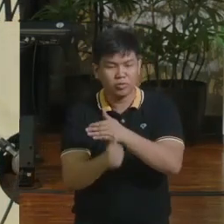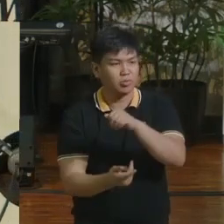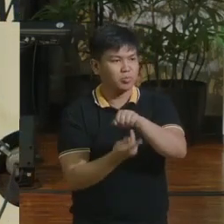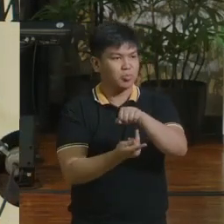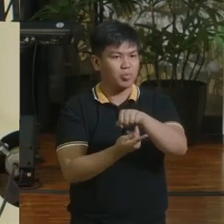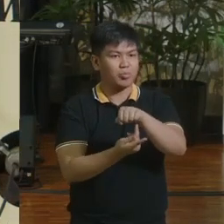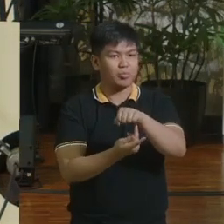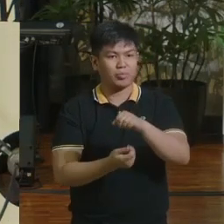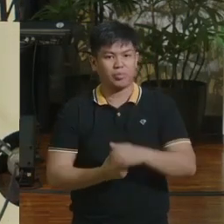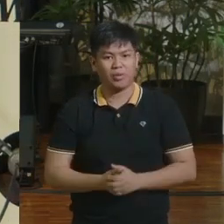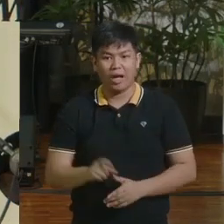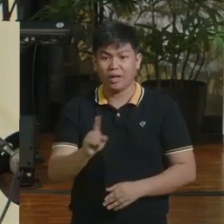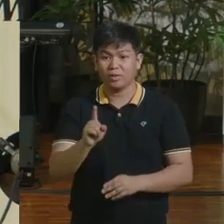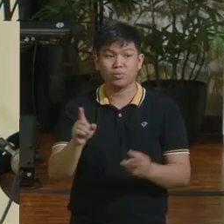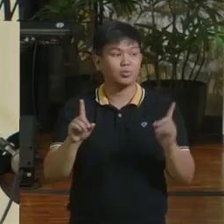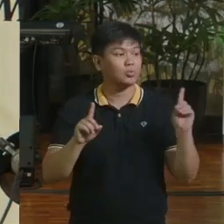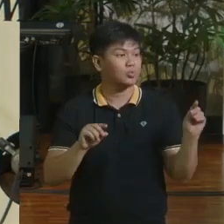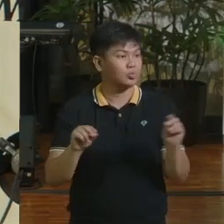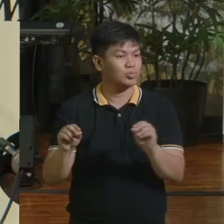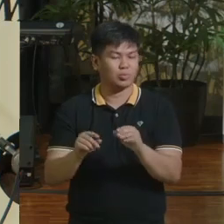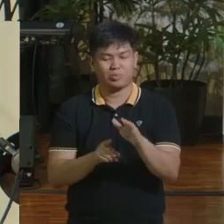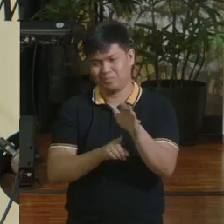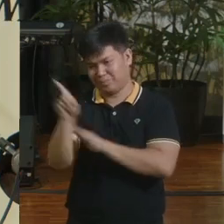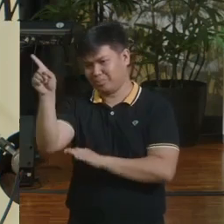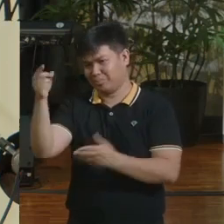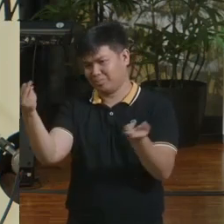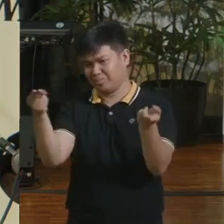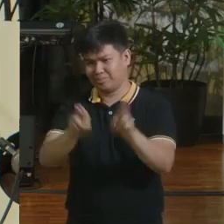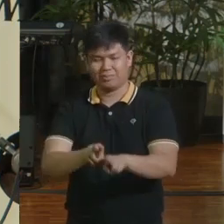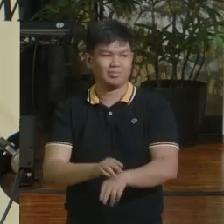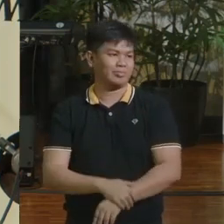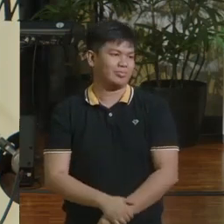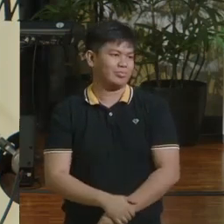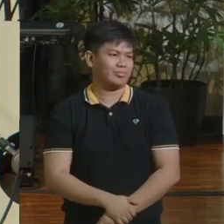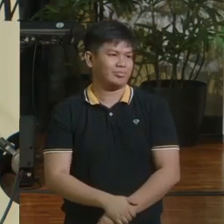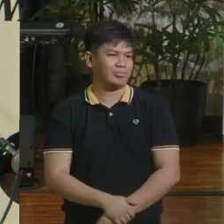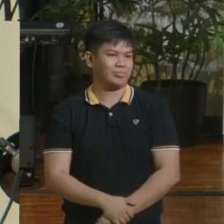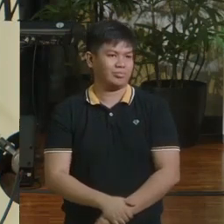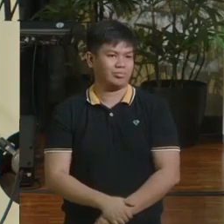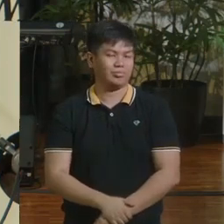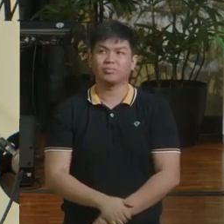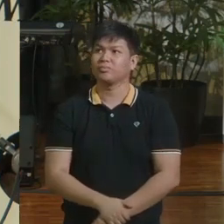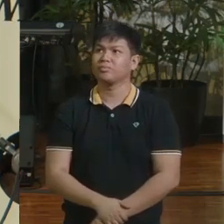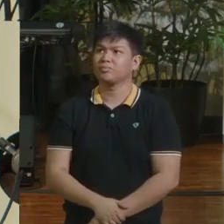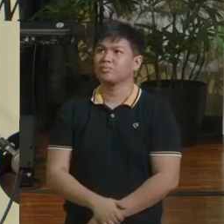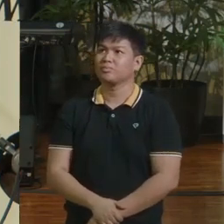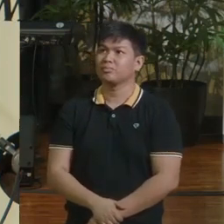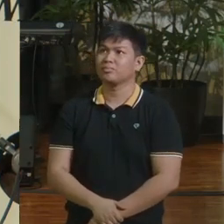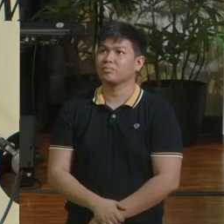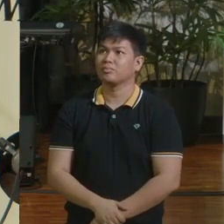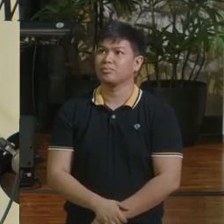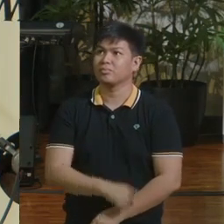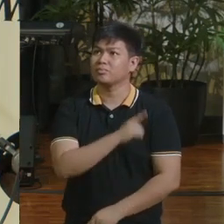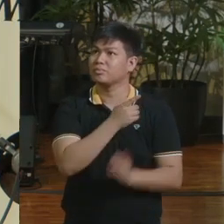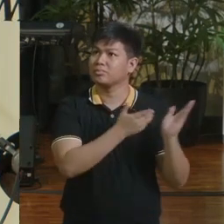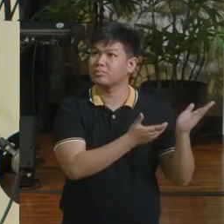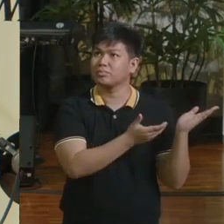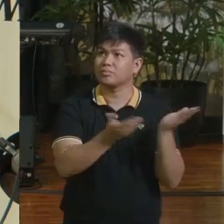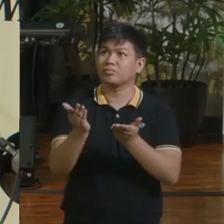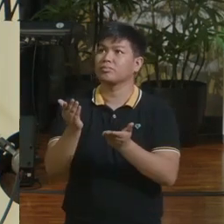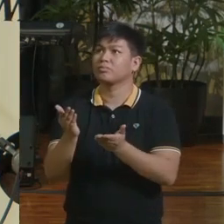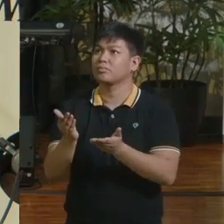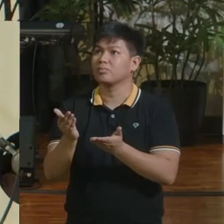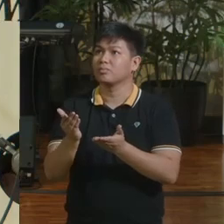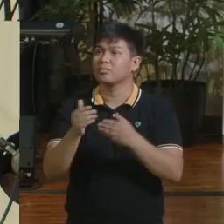spoke and disputed against the Hellenists, but they were seeking to kill me. And when the brothers learned this, they brought him down to